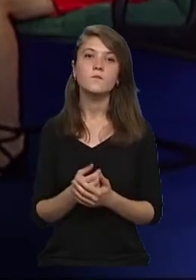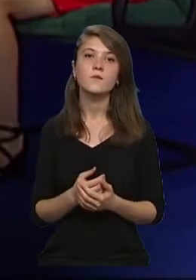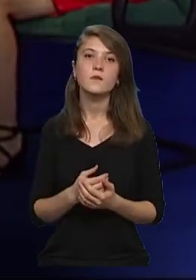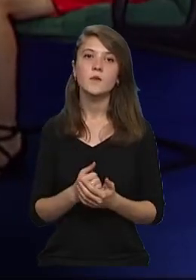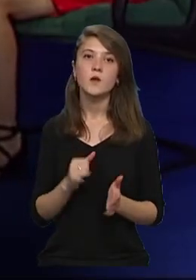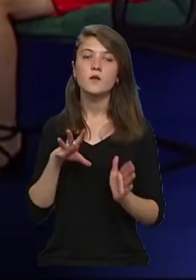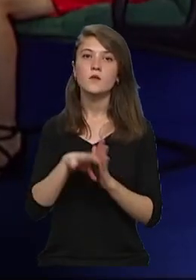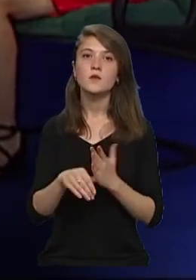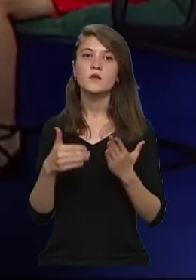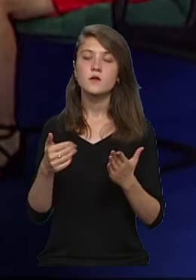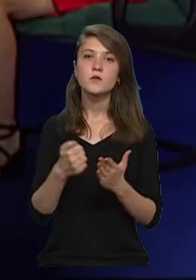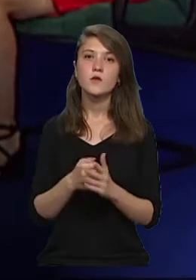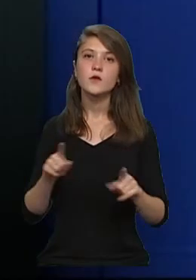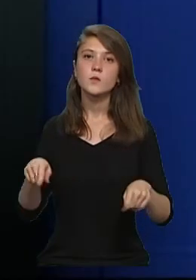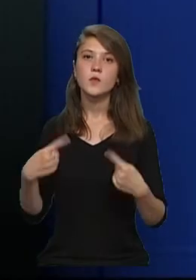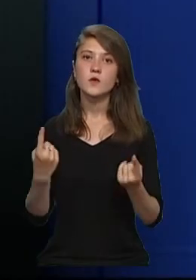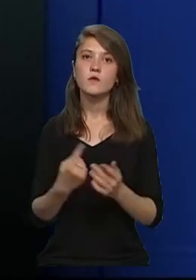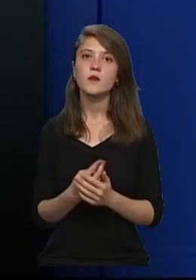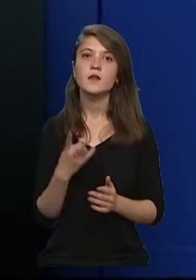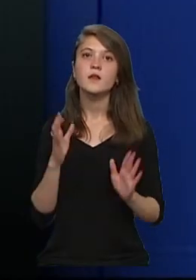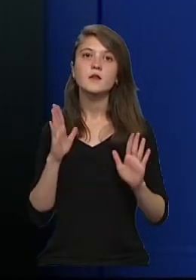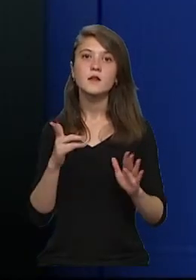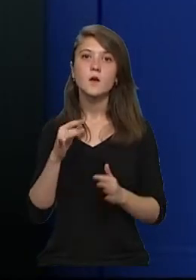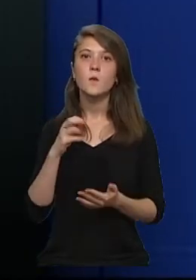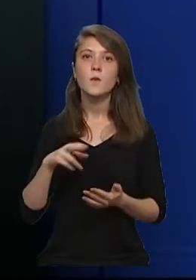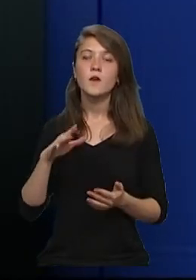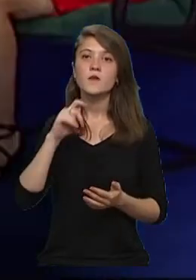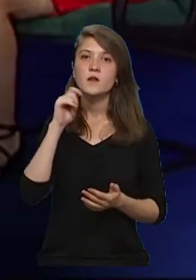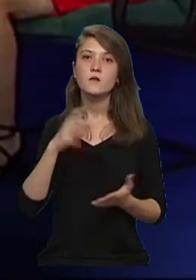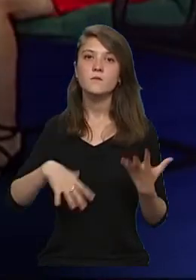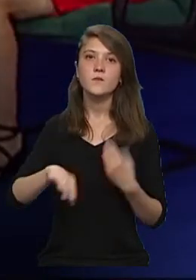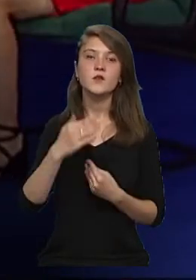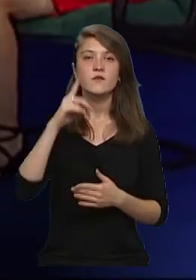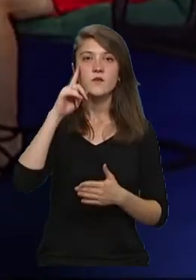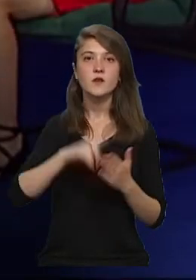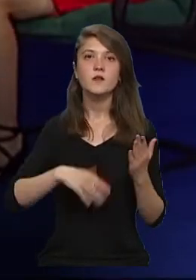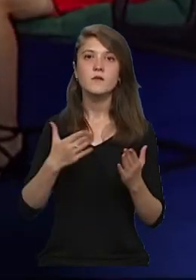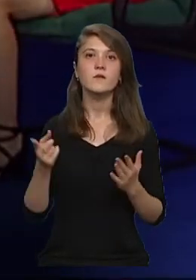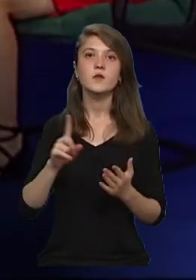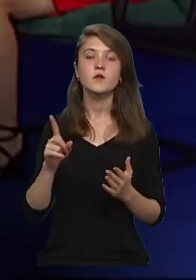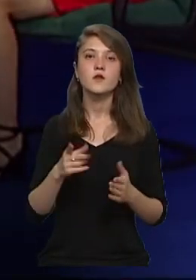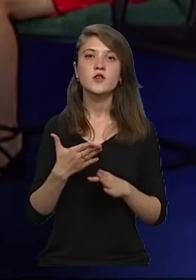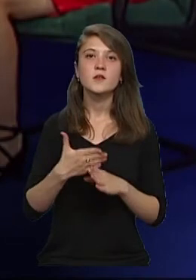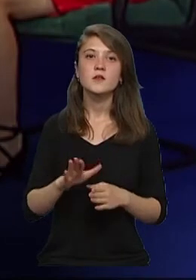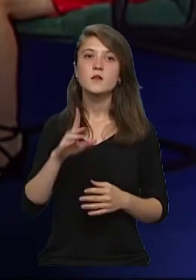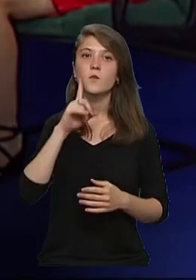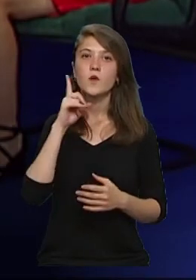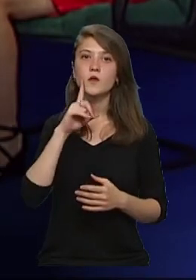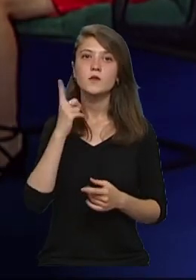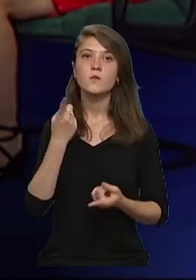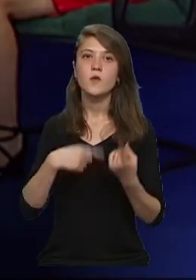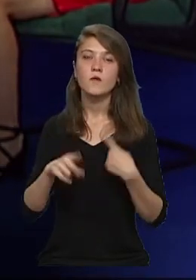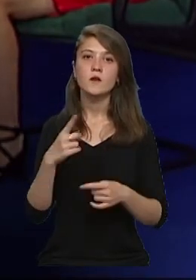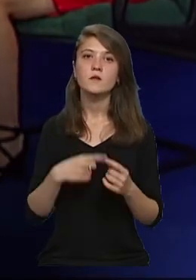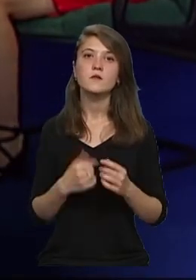долучення їх до розбудови не тільки громад, а й України в цілому. Чи вірите ви те, що частина молоді повернеться